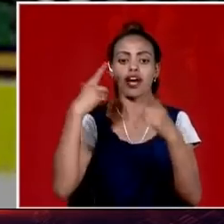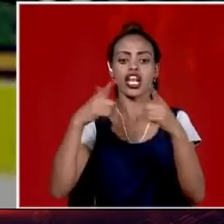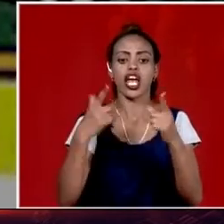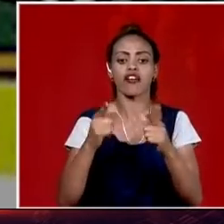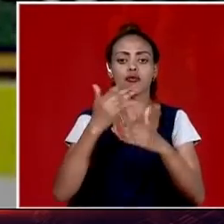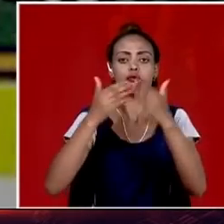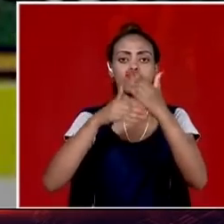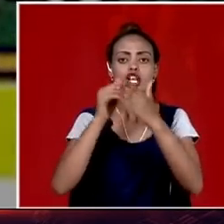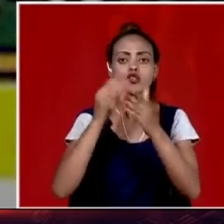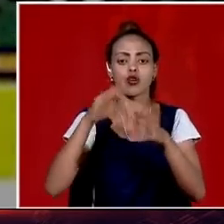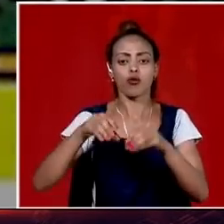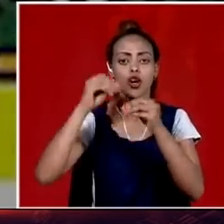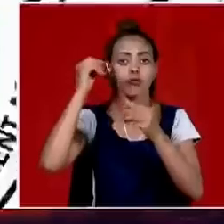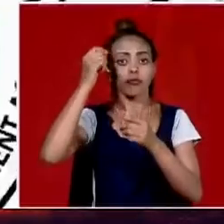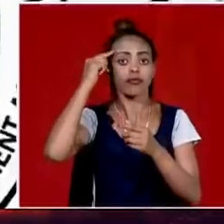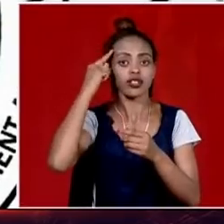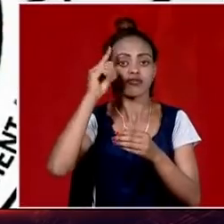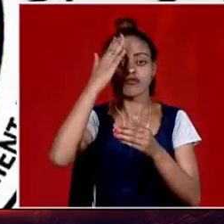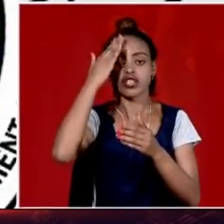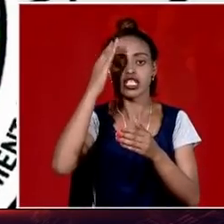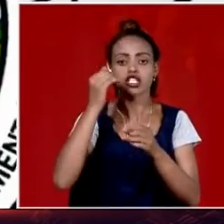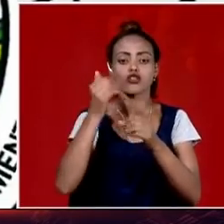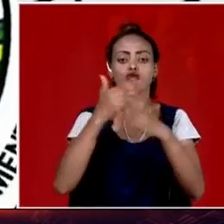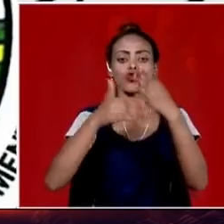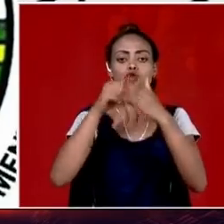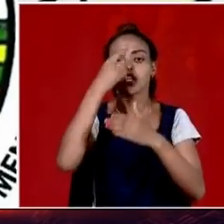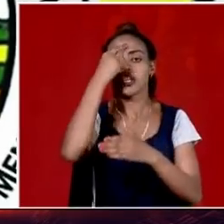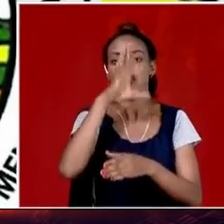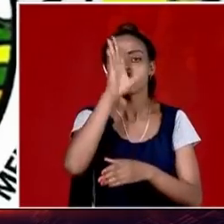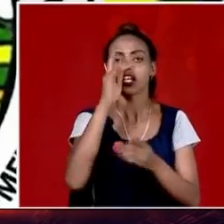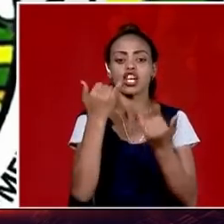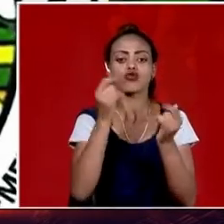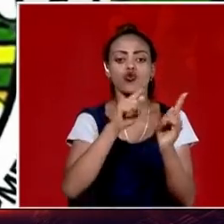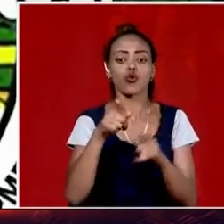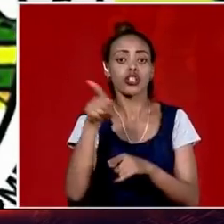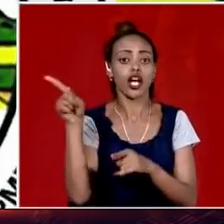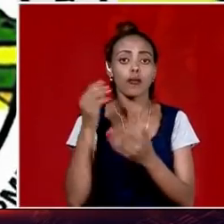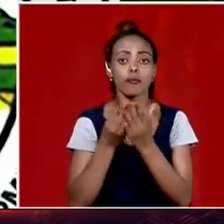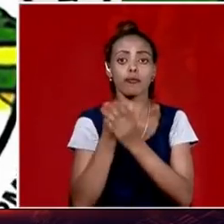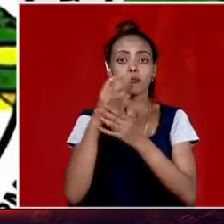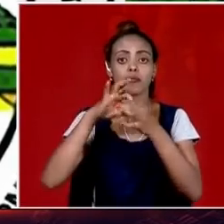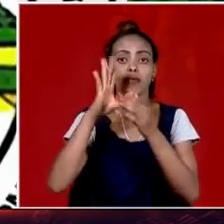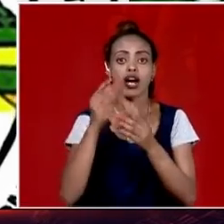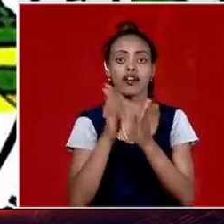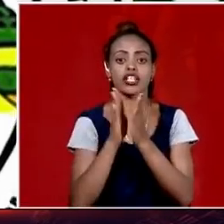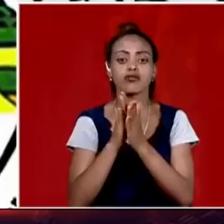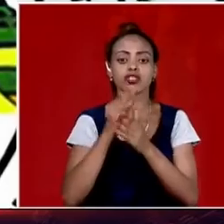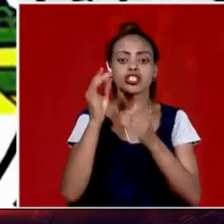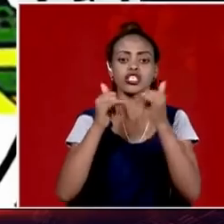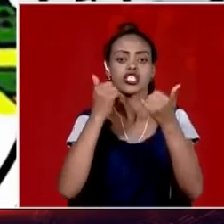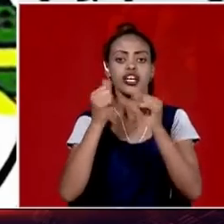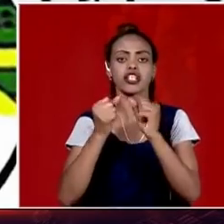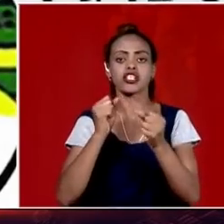ተምሃሮ ብኣተሳስባን ክእለትን ፍልጠትን ዝህነፅሉ ዕድል ፈጢራ እያ። ሕዚ እውን እታ ማሕበር ትምህርቲ ሳይንስ ቴክኖሎጂን ንምዝዛም